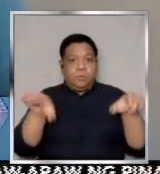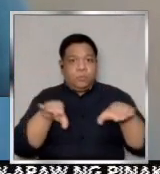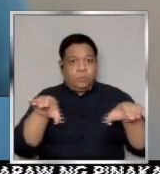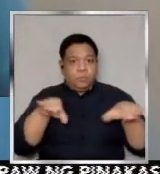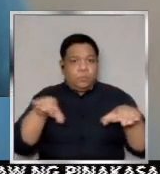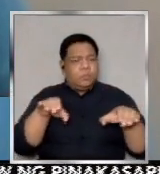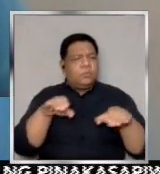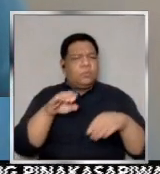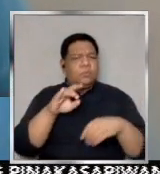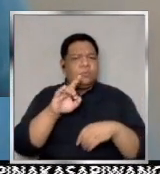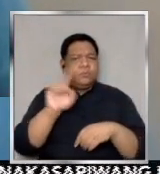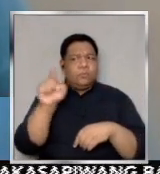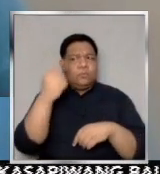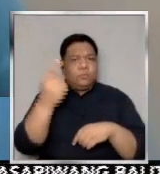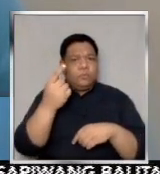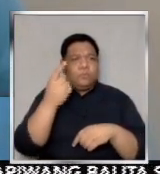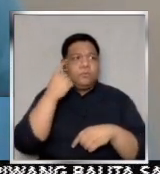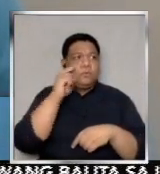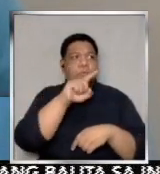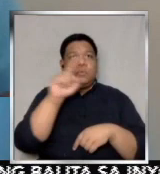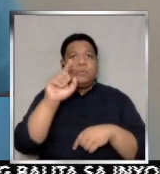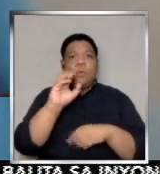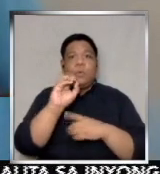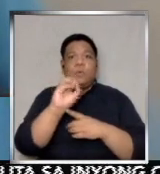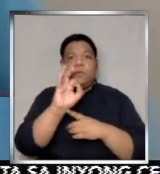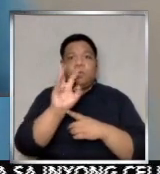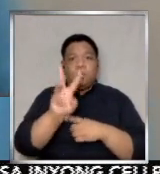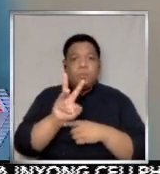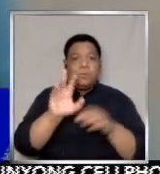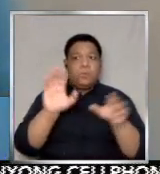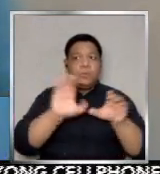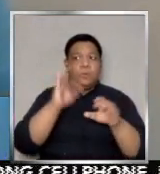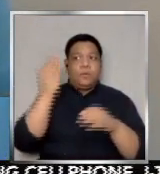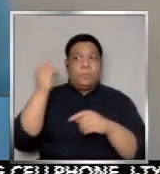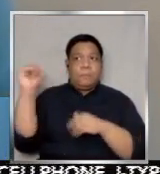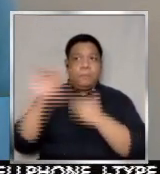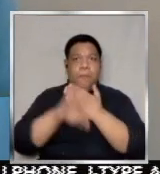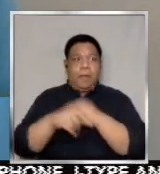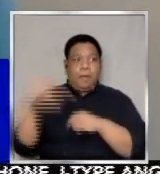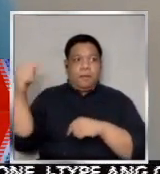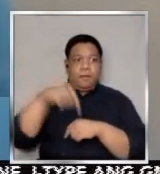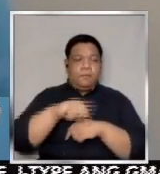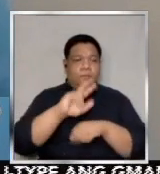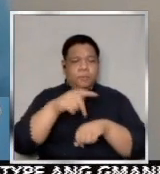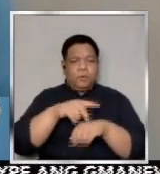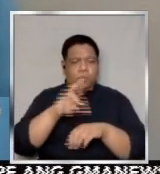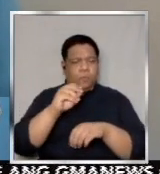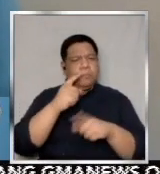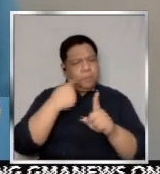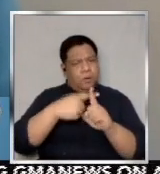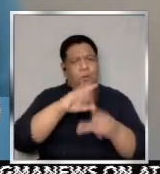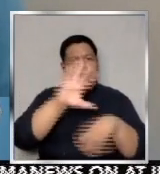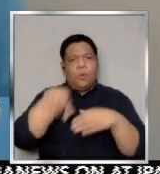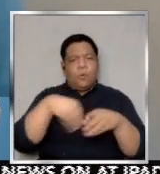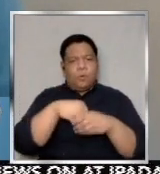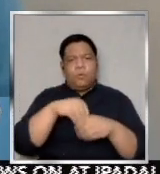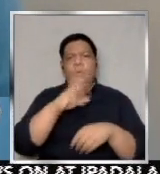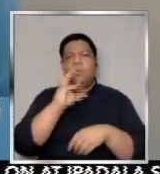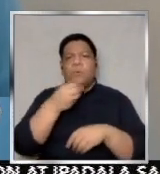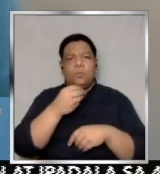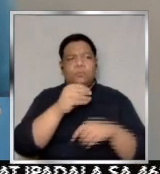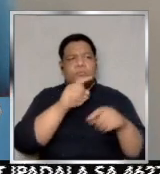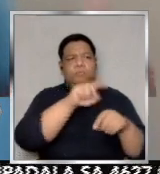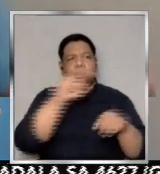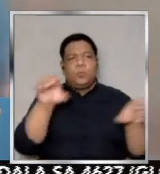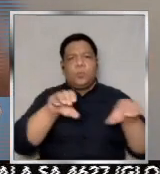mga returning migrant workers po natin, kundi pati na rin po sa lahat po ng mga nawalan po ng trabaho who are